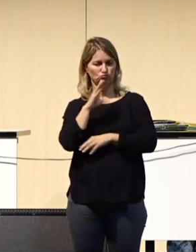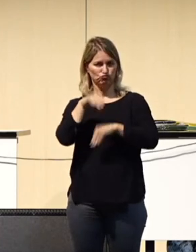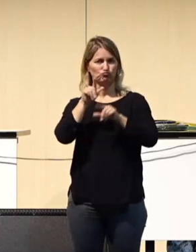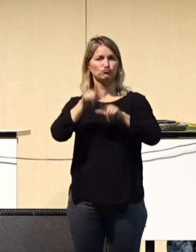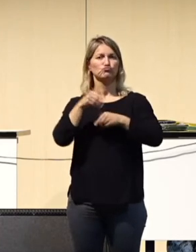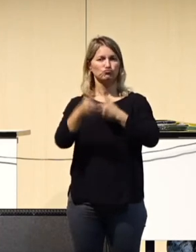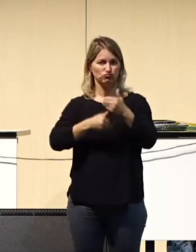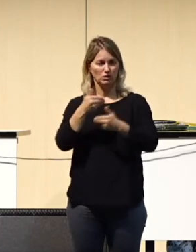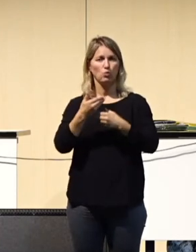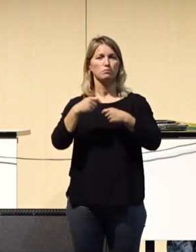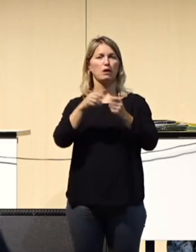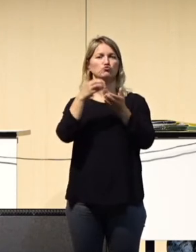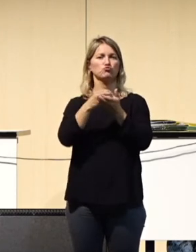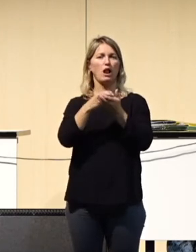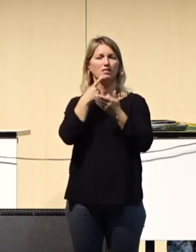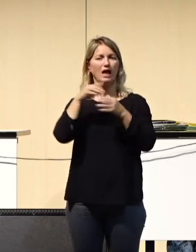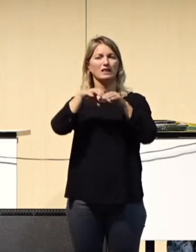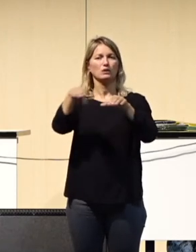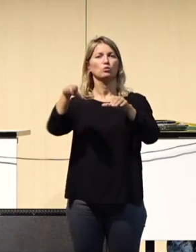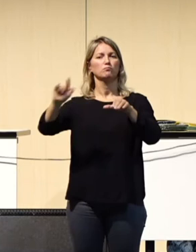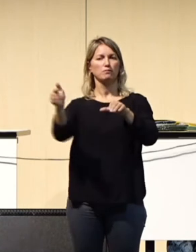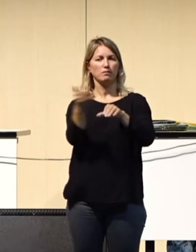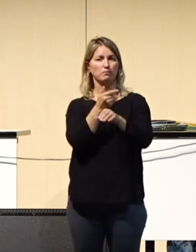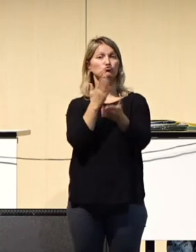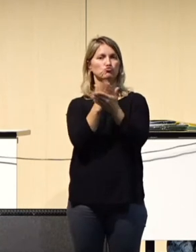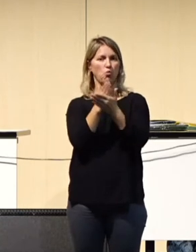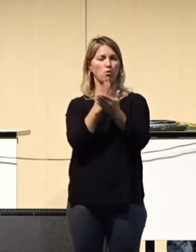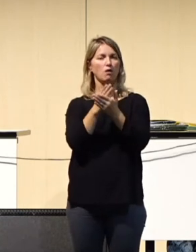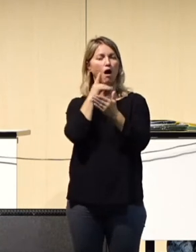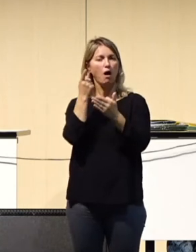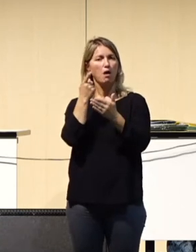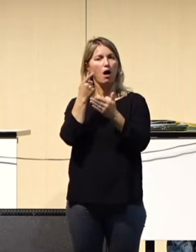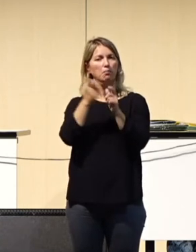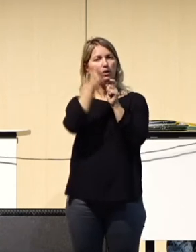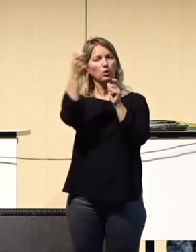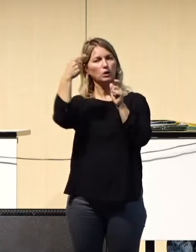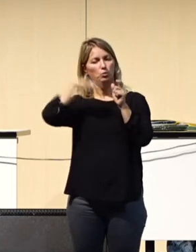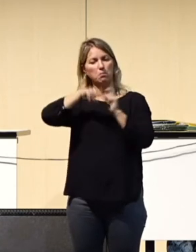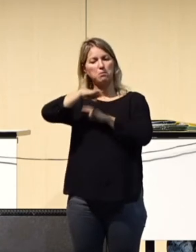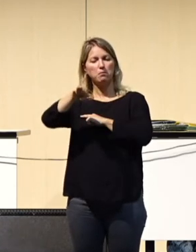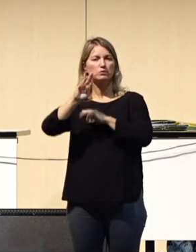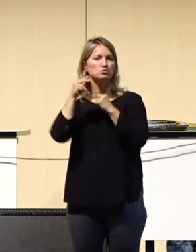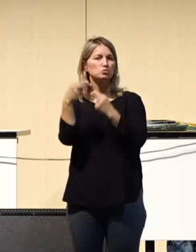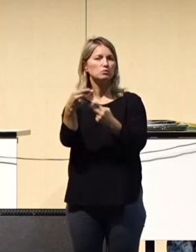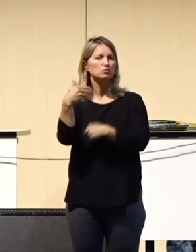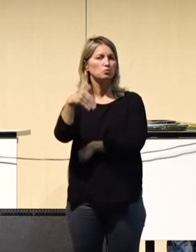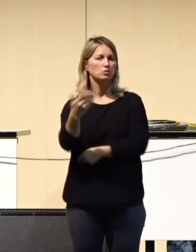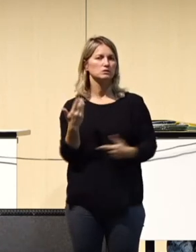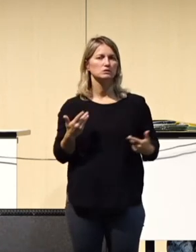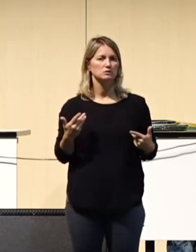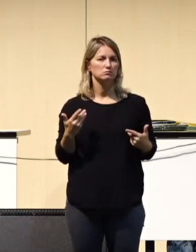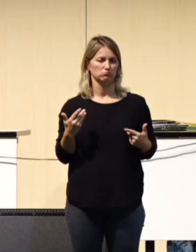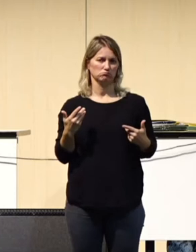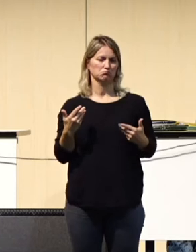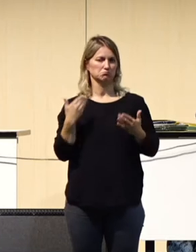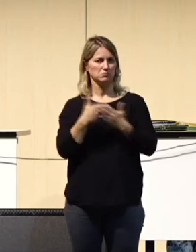die Baustelleneinrichtungen unter der Brücke beräumt. Jedoch wurden die Parkplätze unter der Brücke nicht wieder angeordnet. Darauf